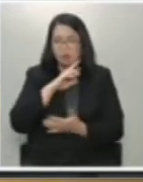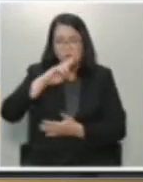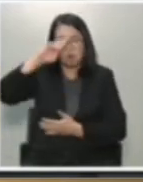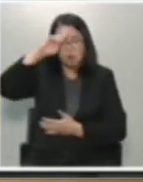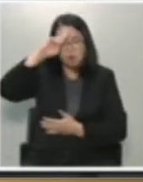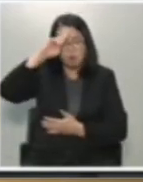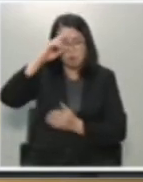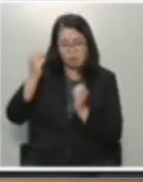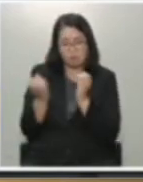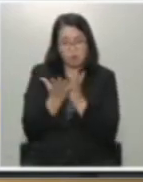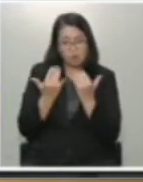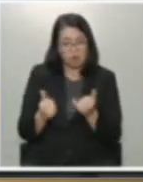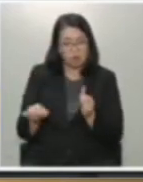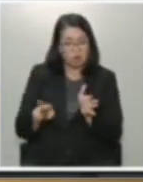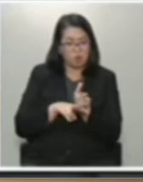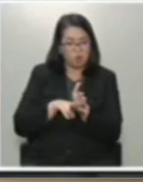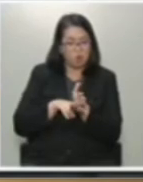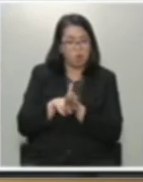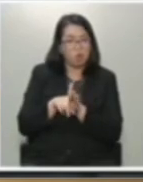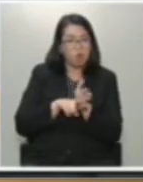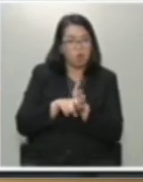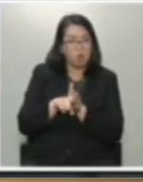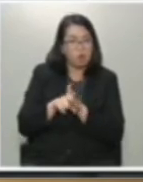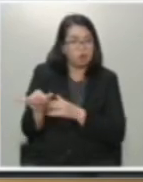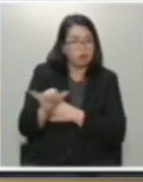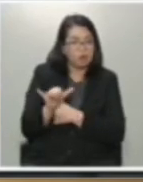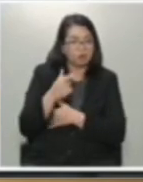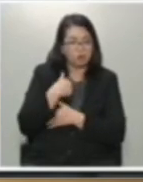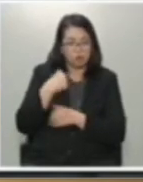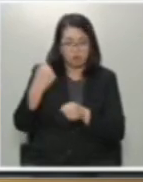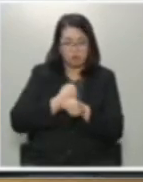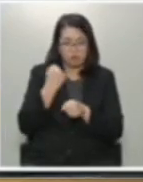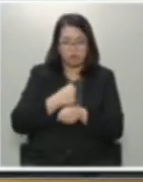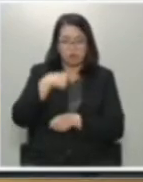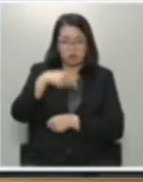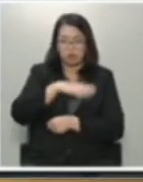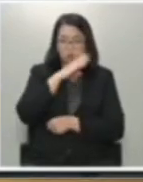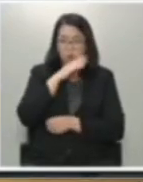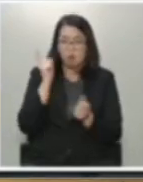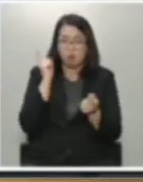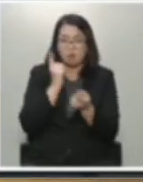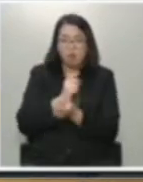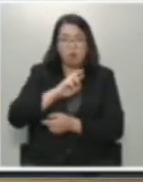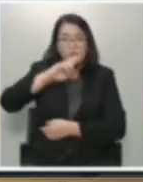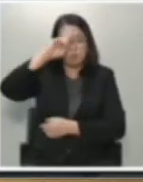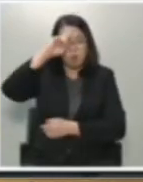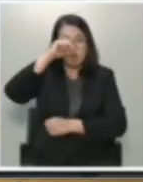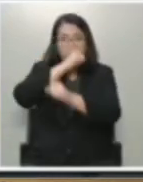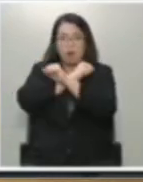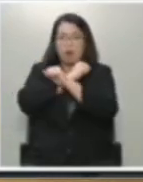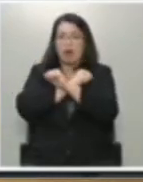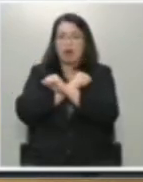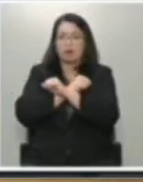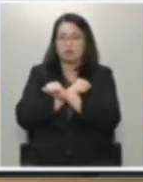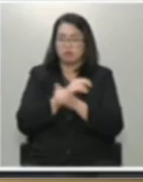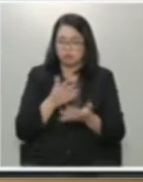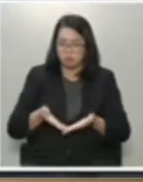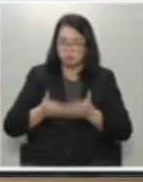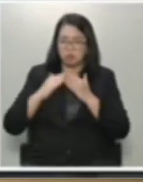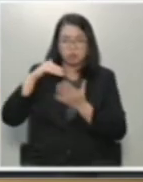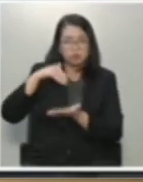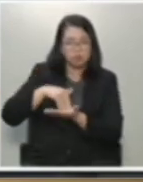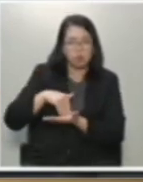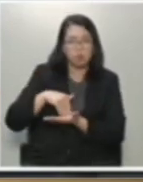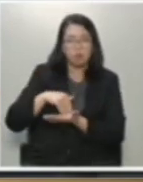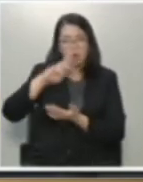าทีมงานของประเทศไทยเนี่ยมีการซ้อมแผนในเรื่องของการป้องกันการจะแก้ไขปัญหาโรคอุบัติใหม่ขึ้นมา